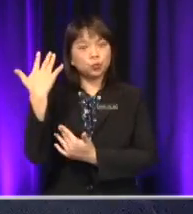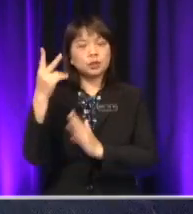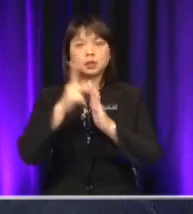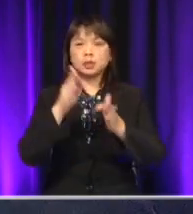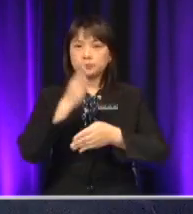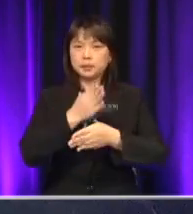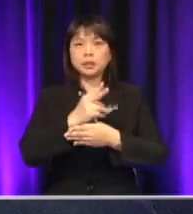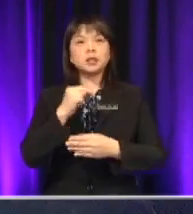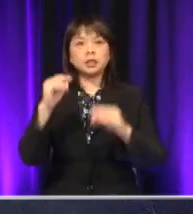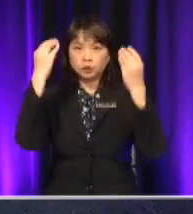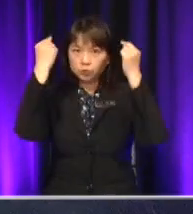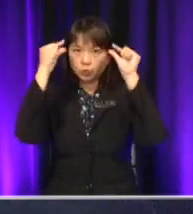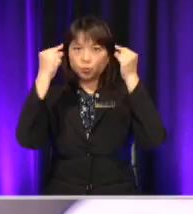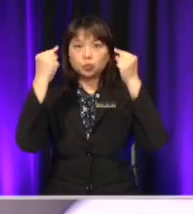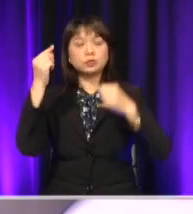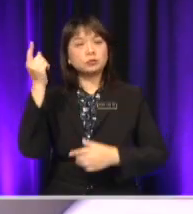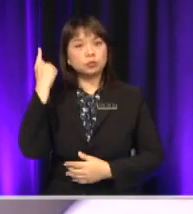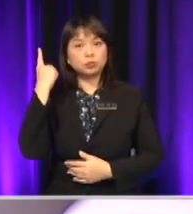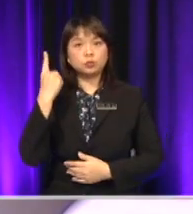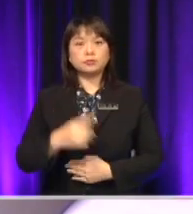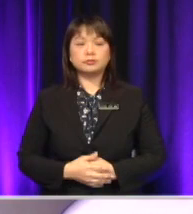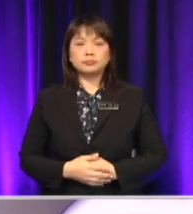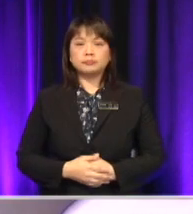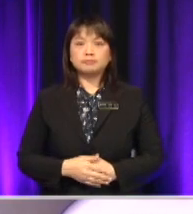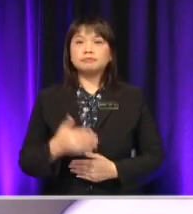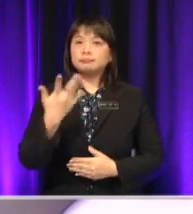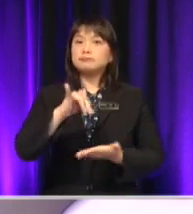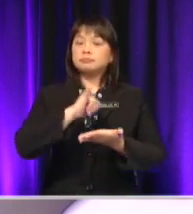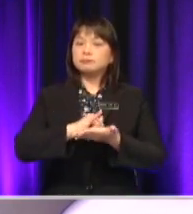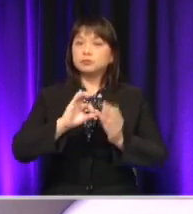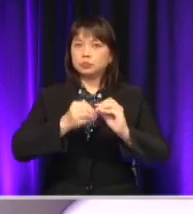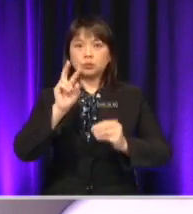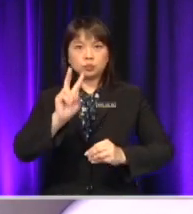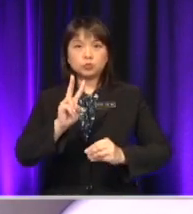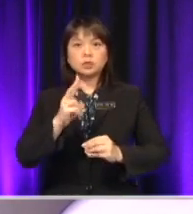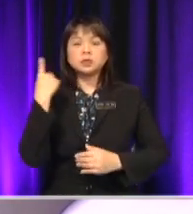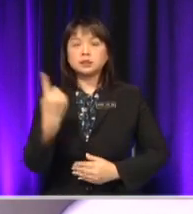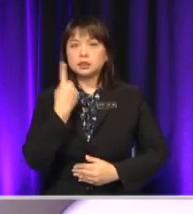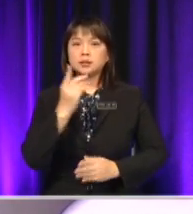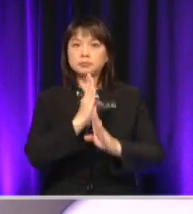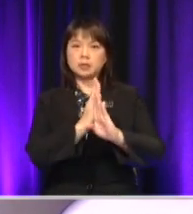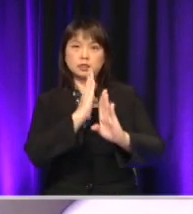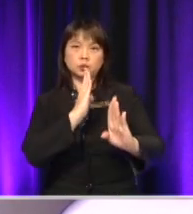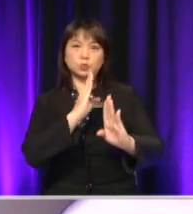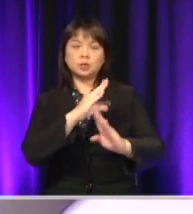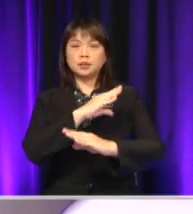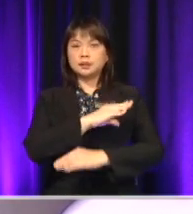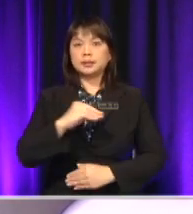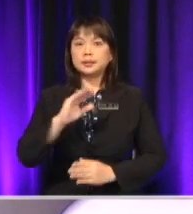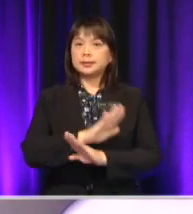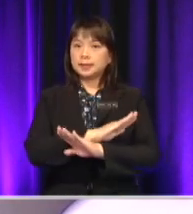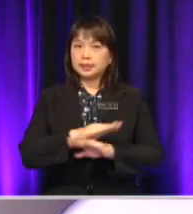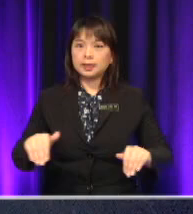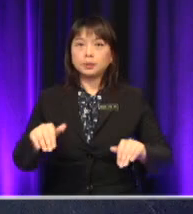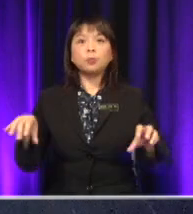tunggu kebenaran guru dulu. Yang kedua, Cikgu, mengatakan sentiasa beratur dan jangan bising sebelum masuk.